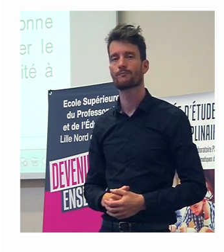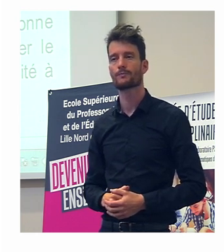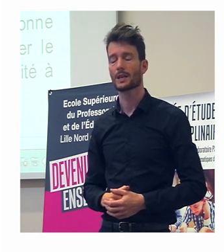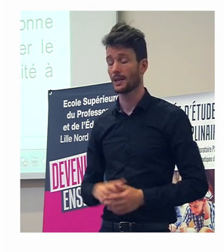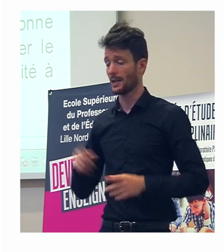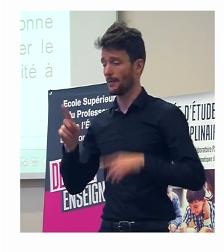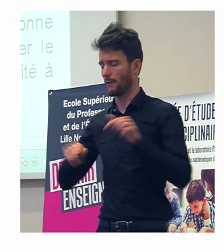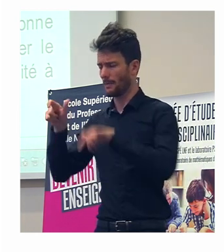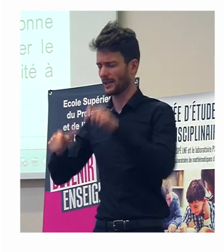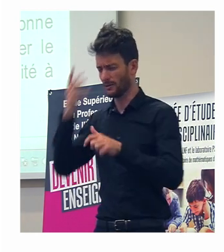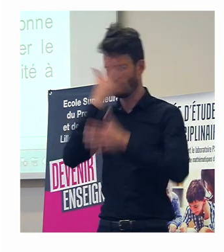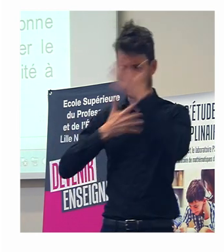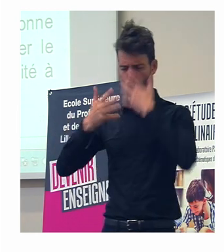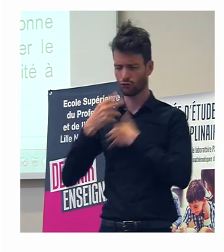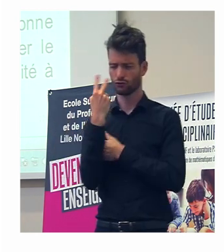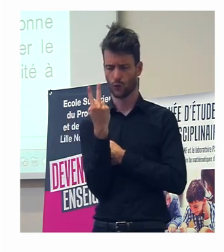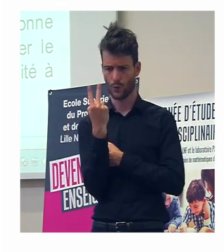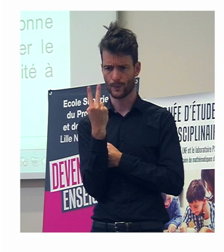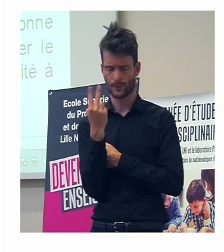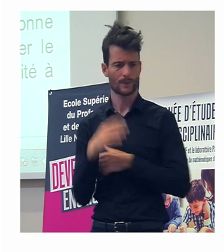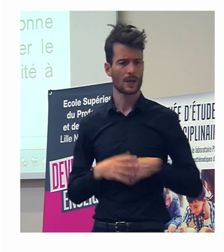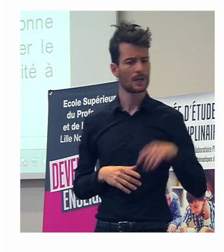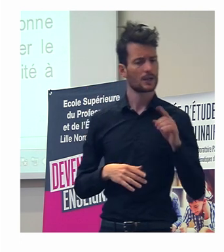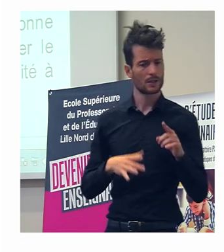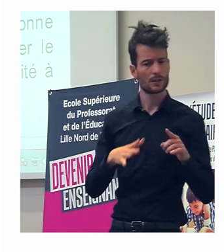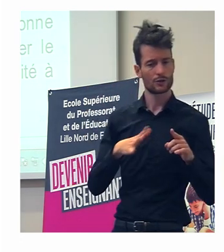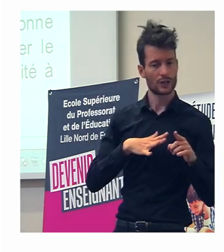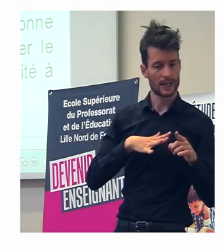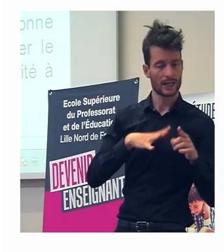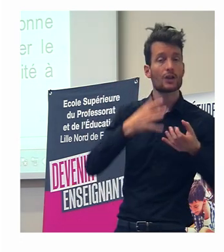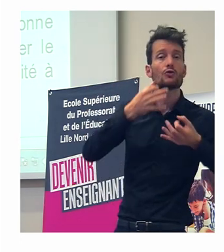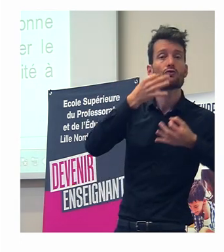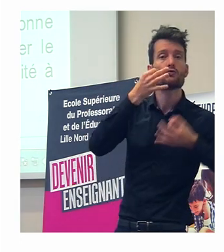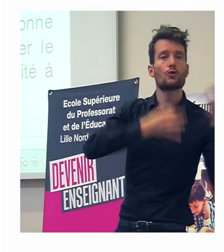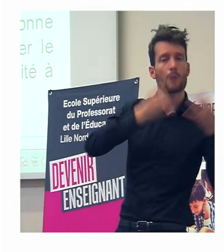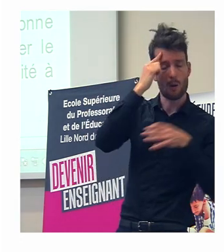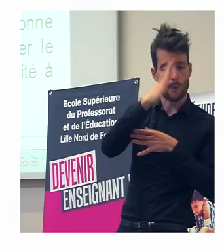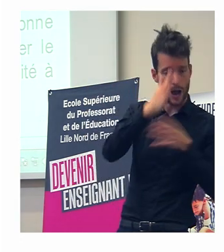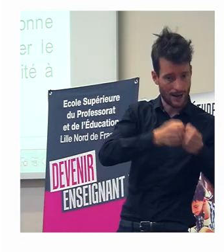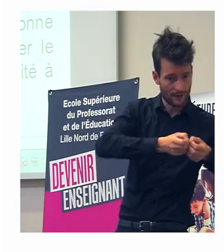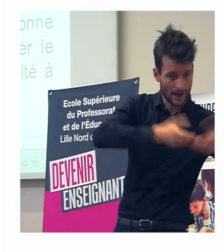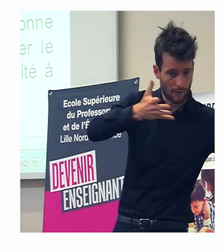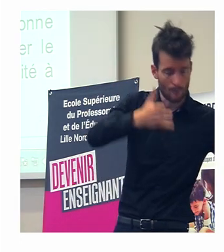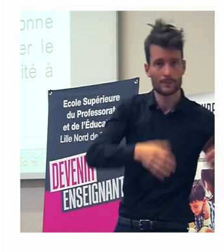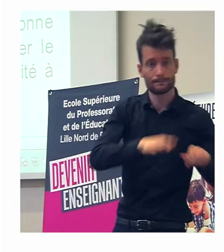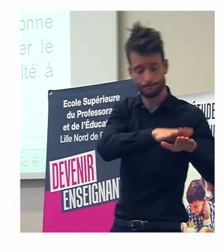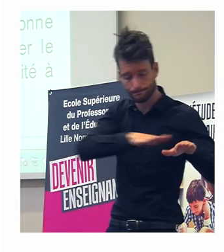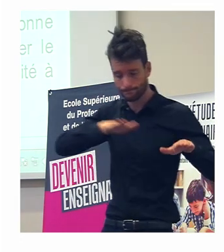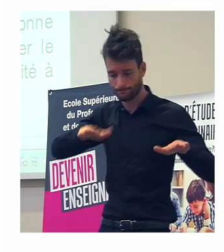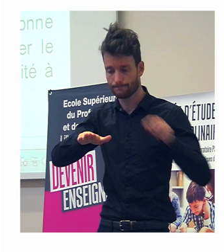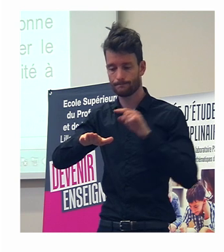confondu deux choses. On a confondu le développement du jugement moral et